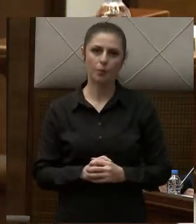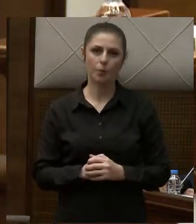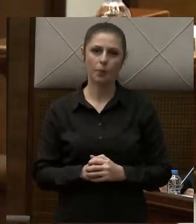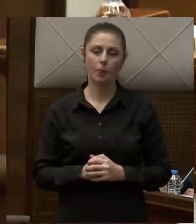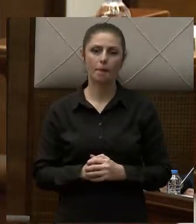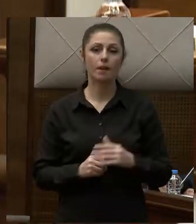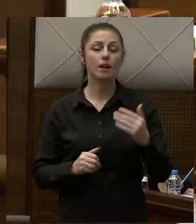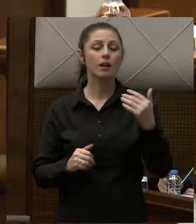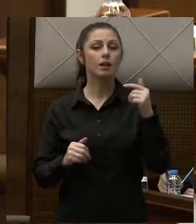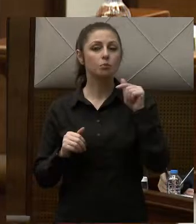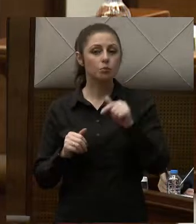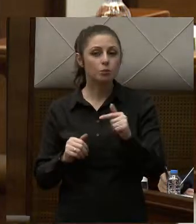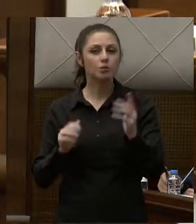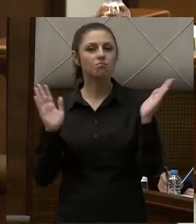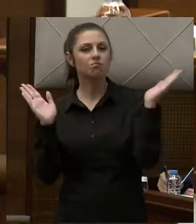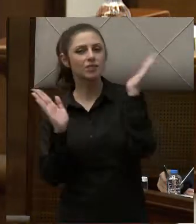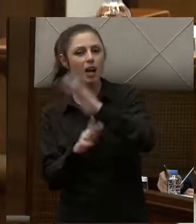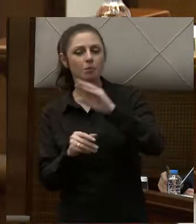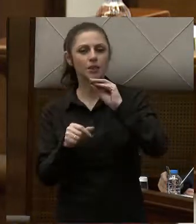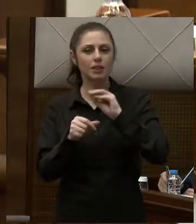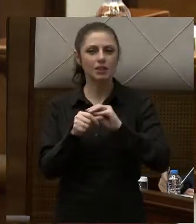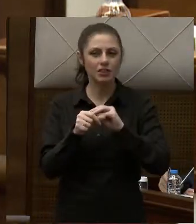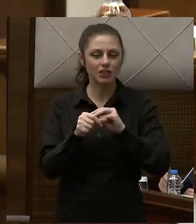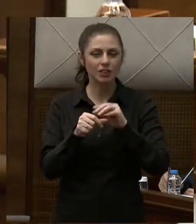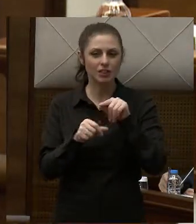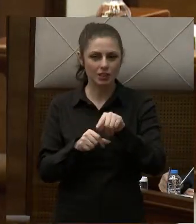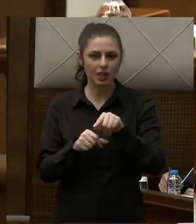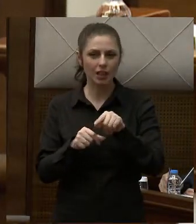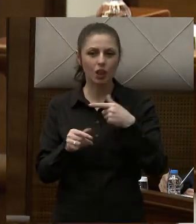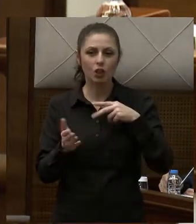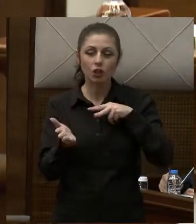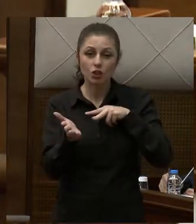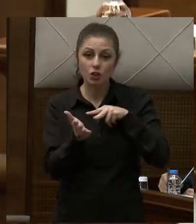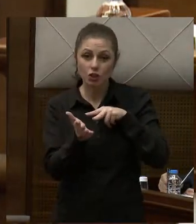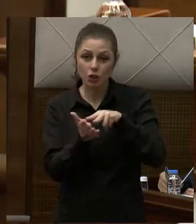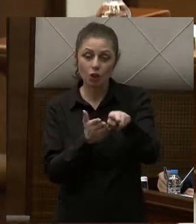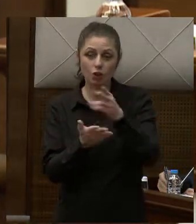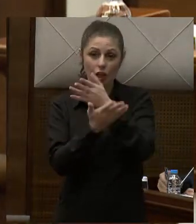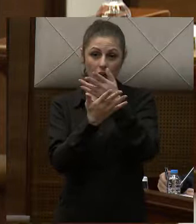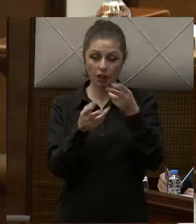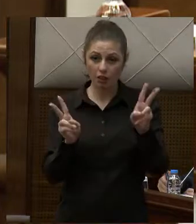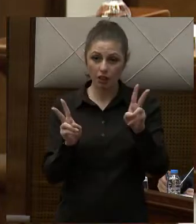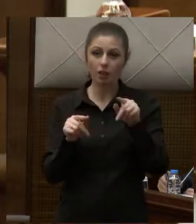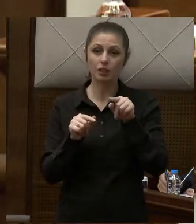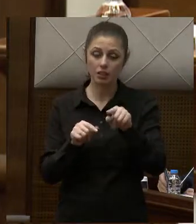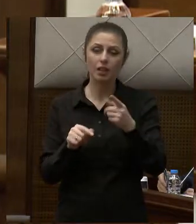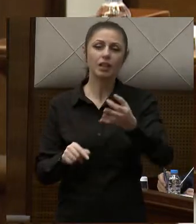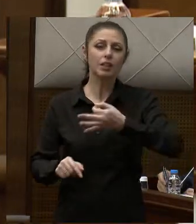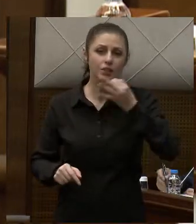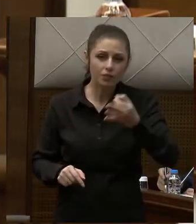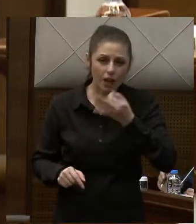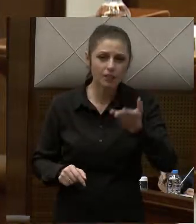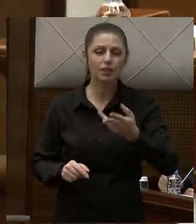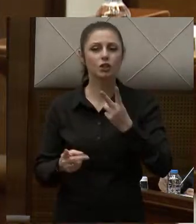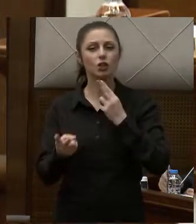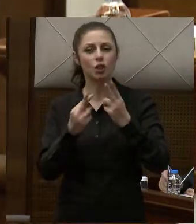Vatandaşlarımızın hain darbe girişimine karşı refleks oluşturmasının önünü açan başkomutanımız, ifadelerini milletin yüreğine